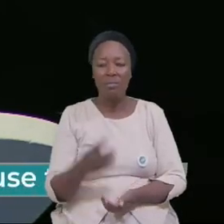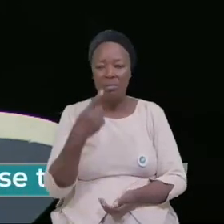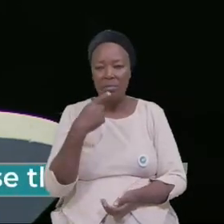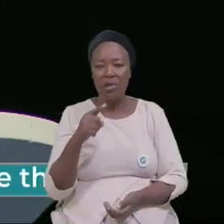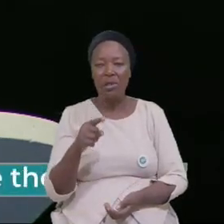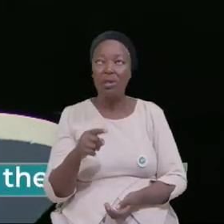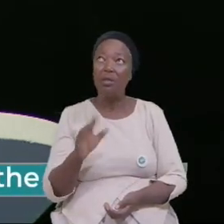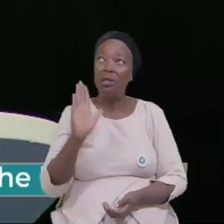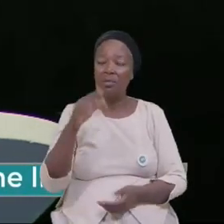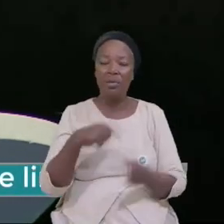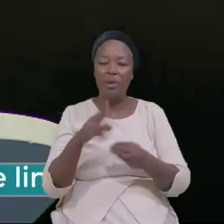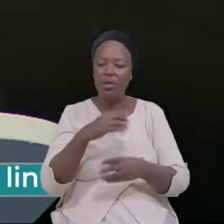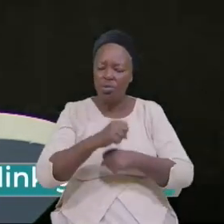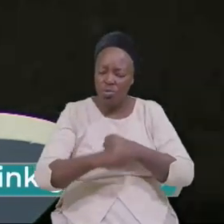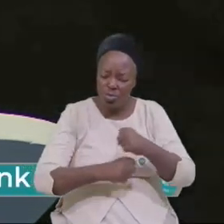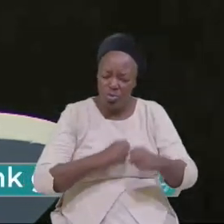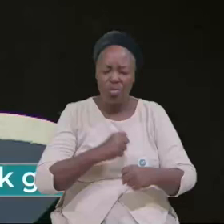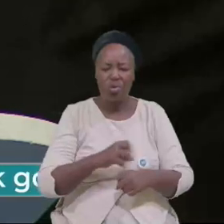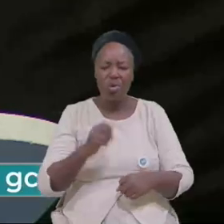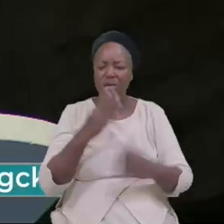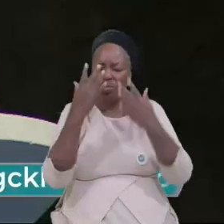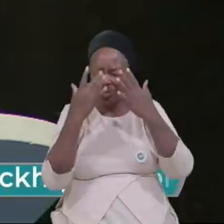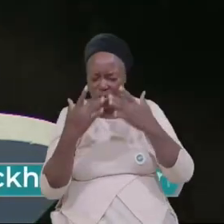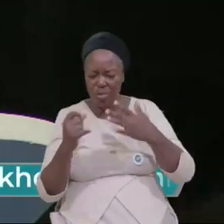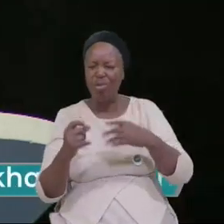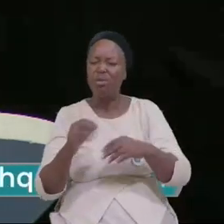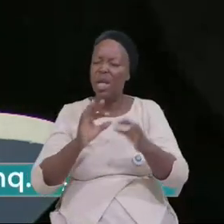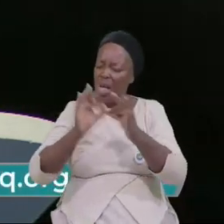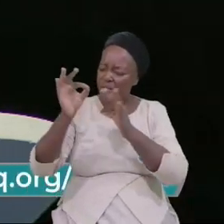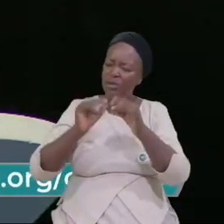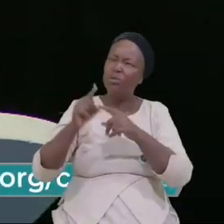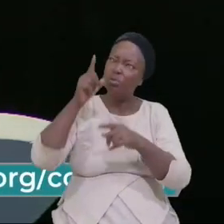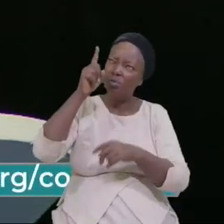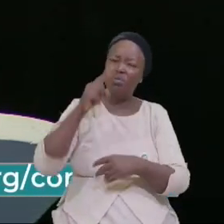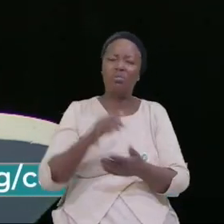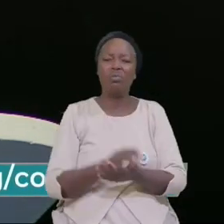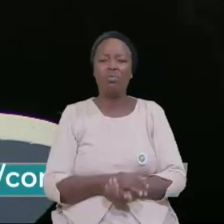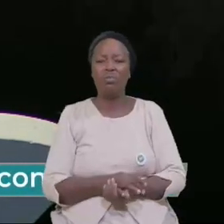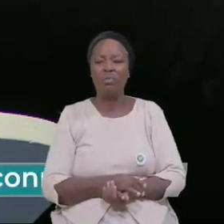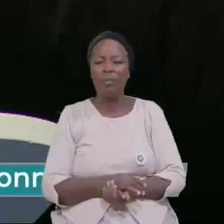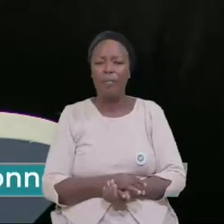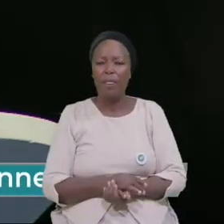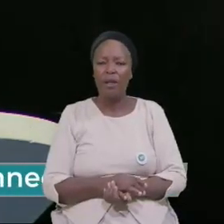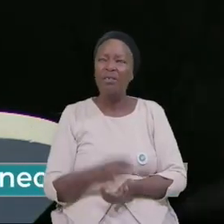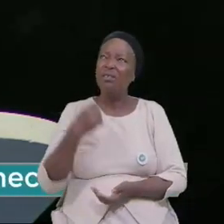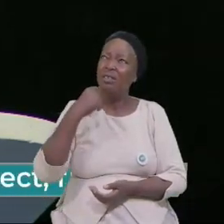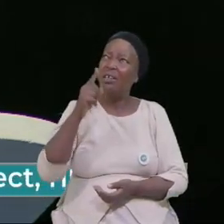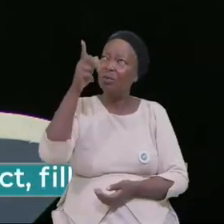Parlez, Seigneur. Parlez-lui de vos tristesses, de vos chagrins. Parlez-lui de la honte.